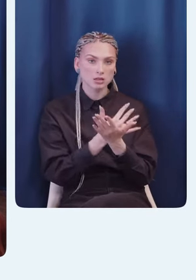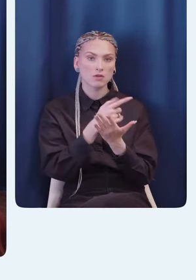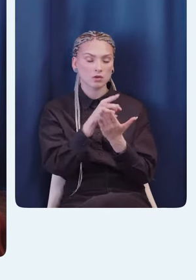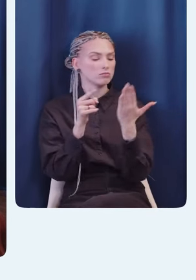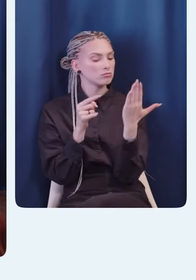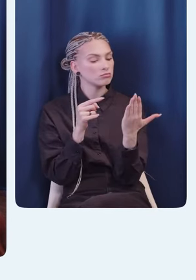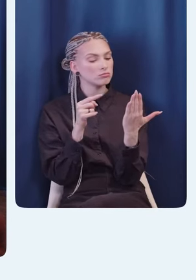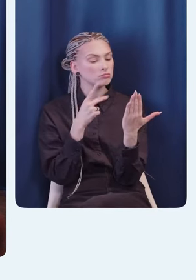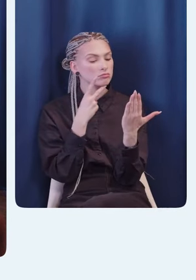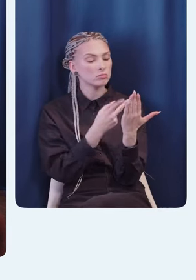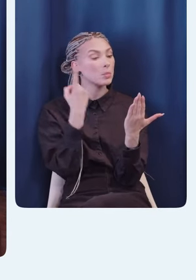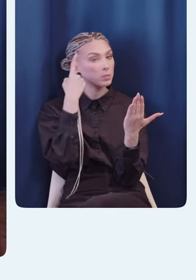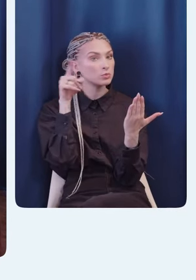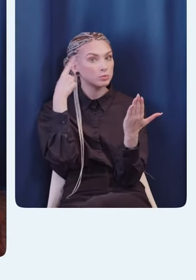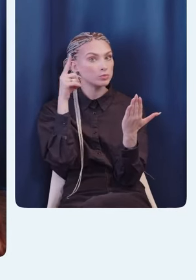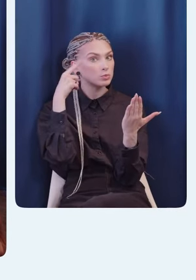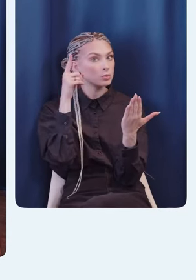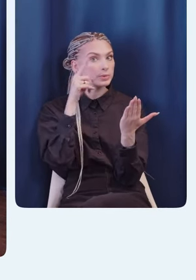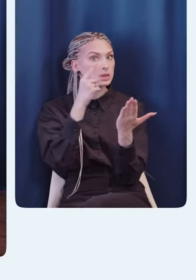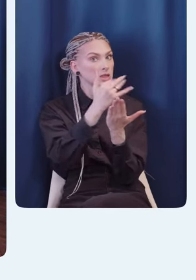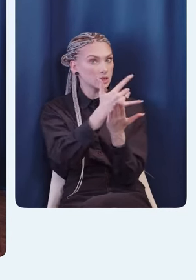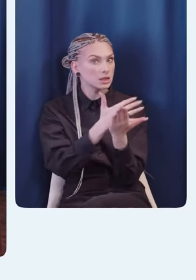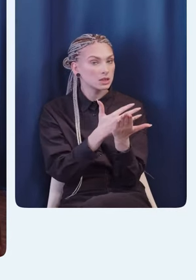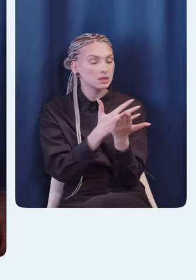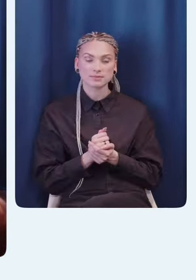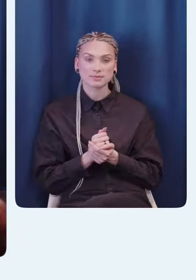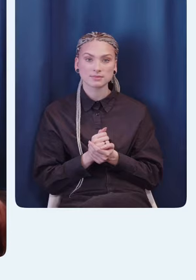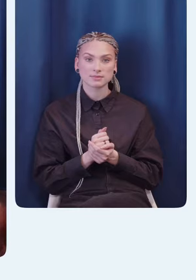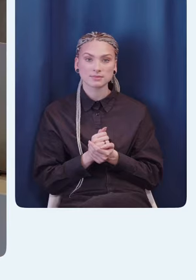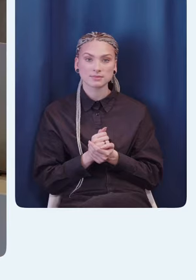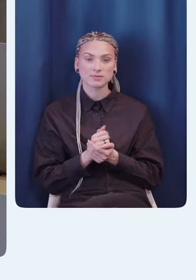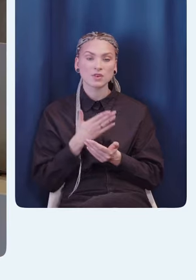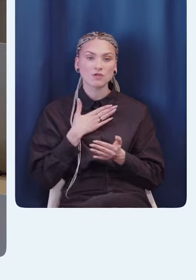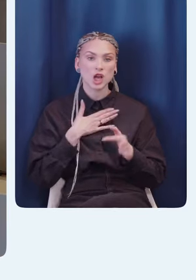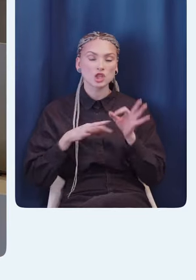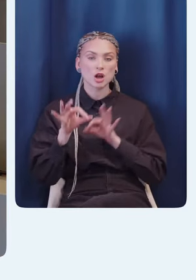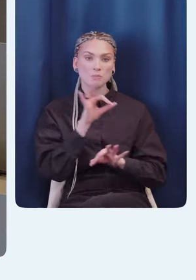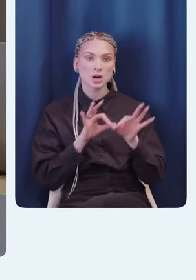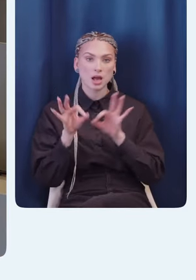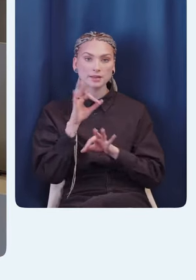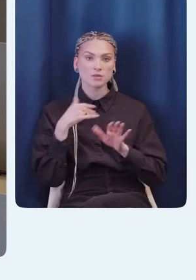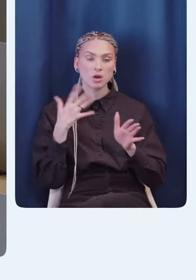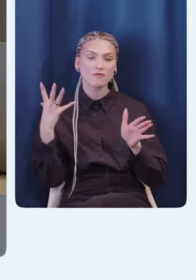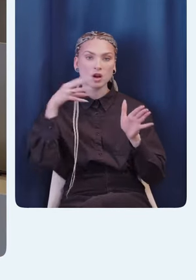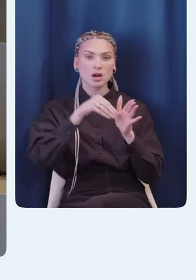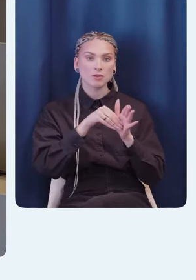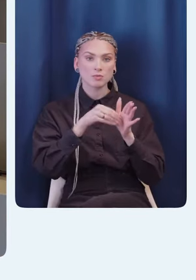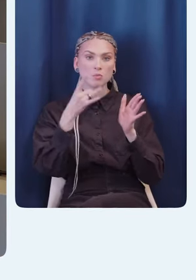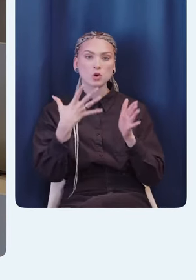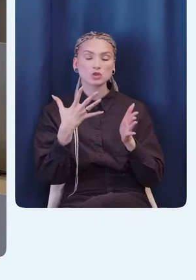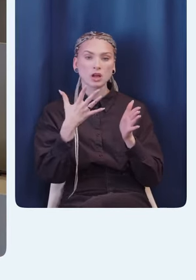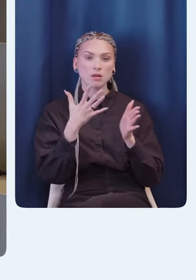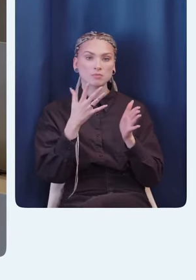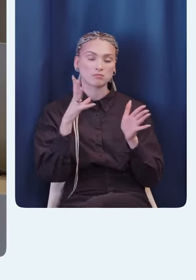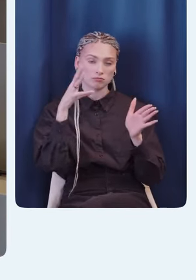и придумываете, ну, то есть текст для этих полей, или как это происходит? В нашем проекте мы храним их просто в ресурсах,